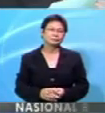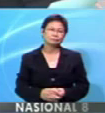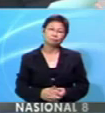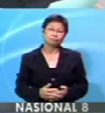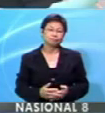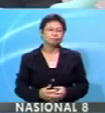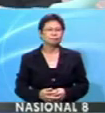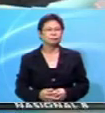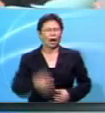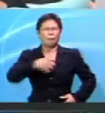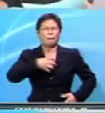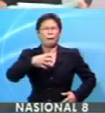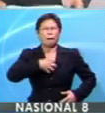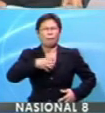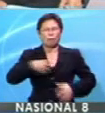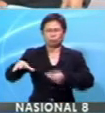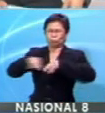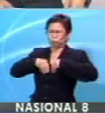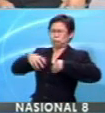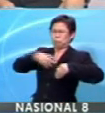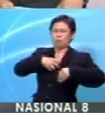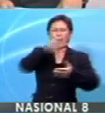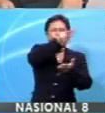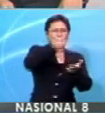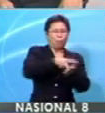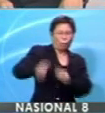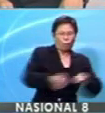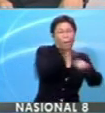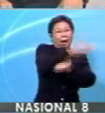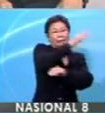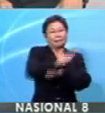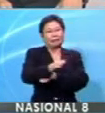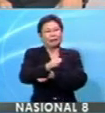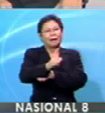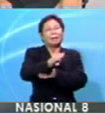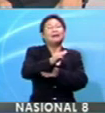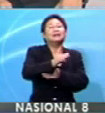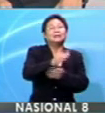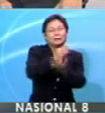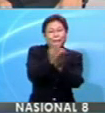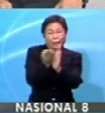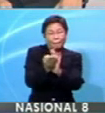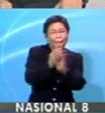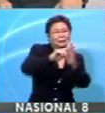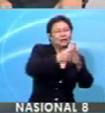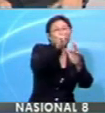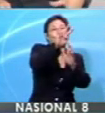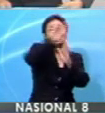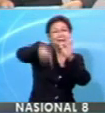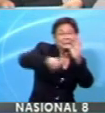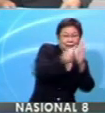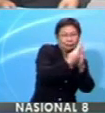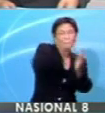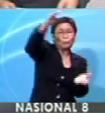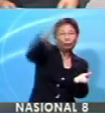salahnya aduan yang diterima menerusi pusat gerakan antiencatutan yang beroperasi 24 jam hari ini